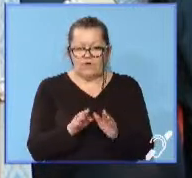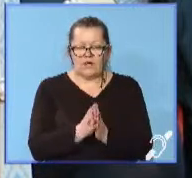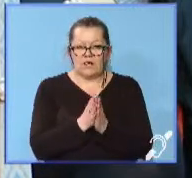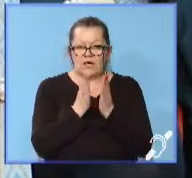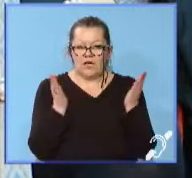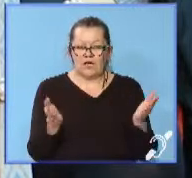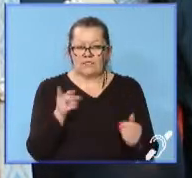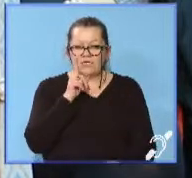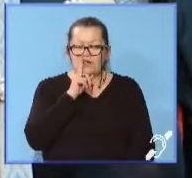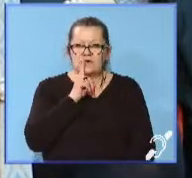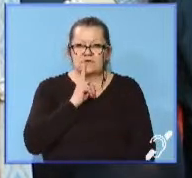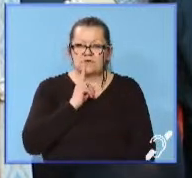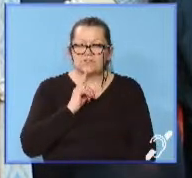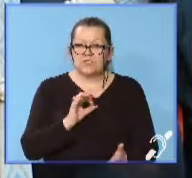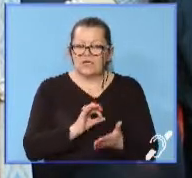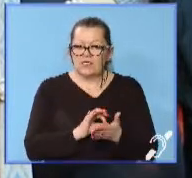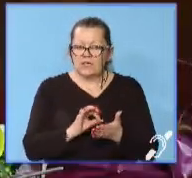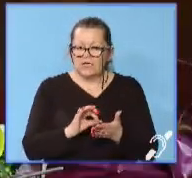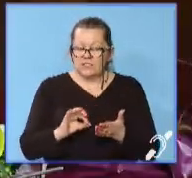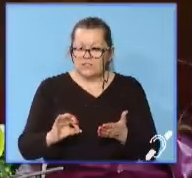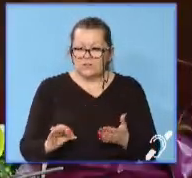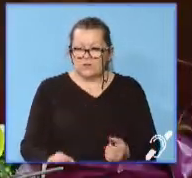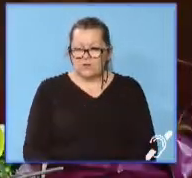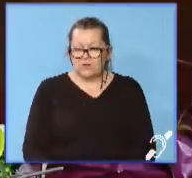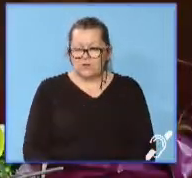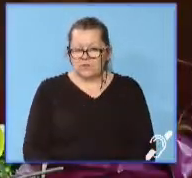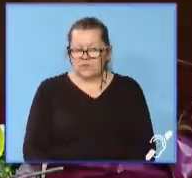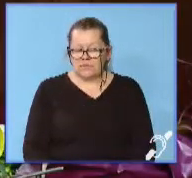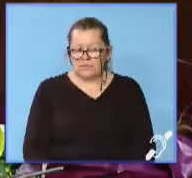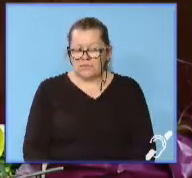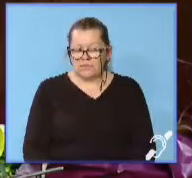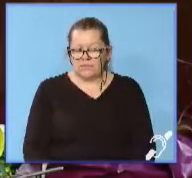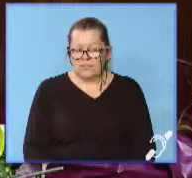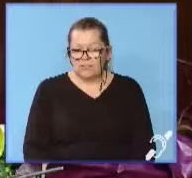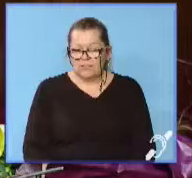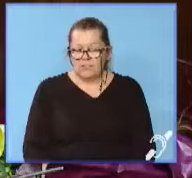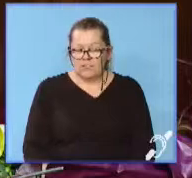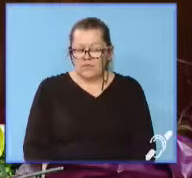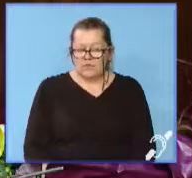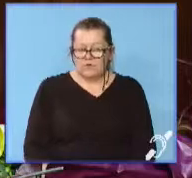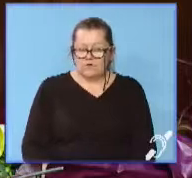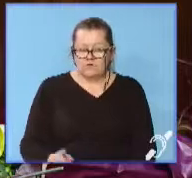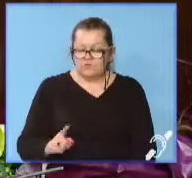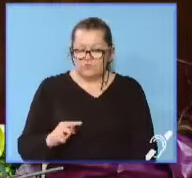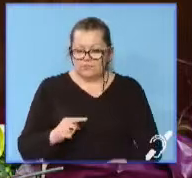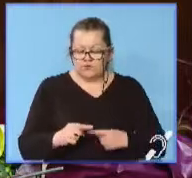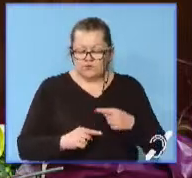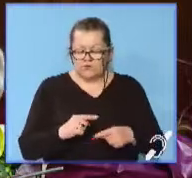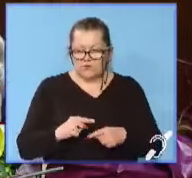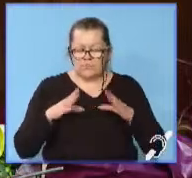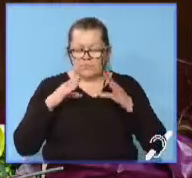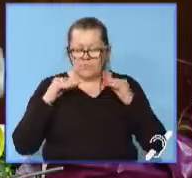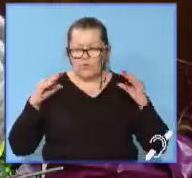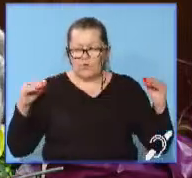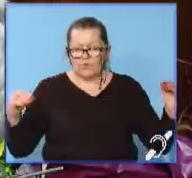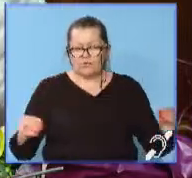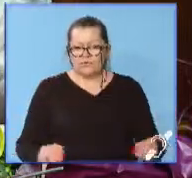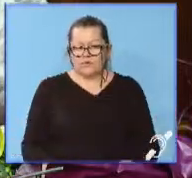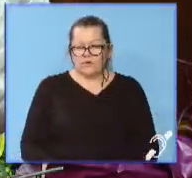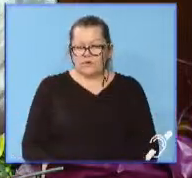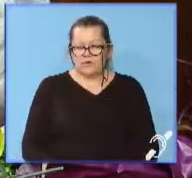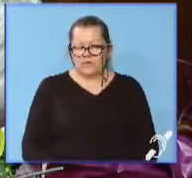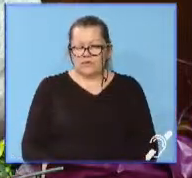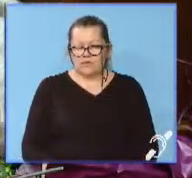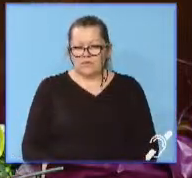captivant textul de prezentare nu suferă de prețiozitatea caracteristică nouă când